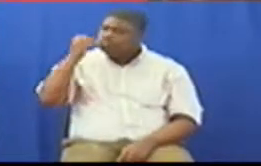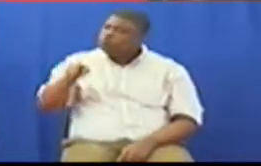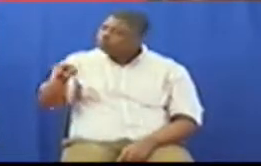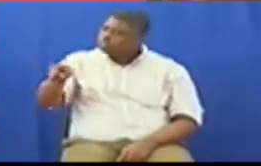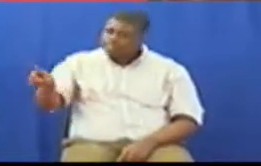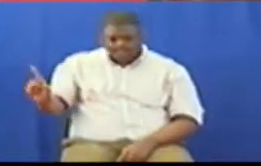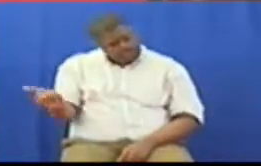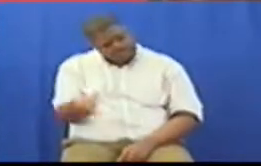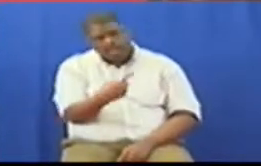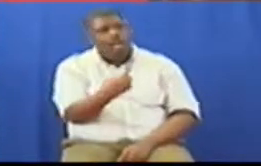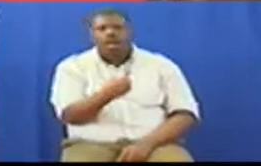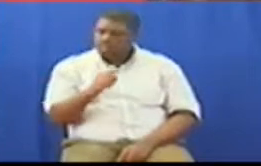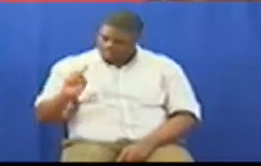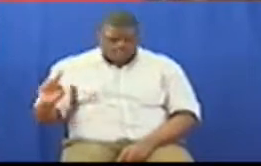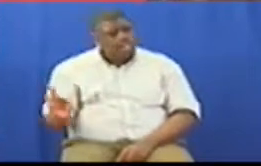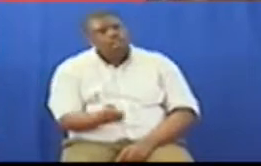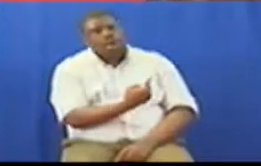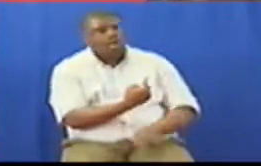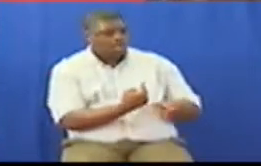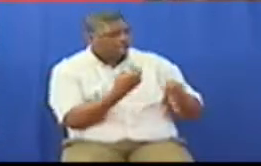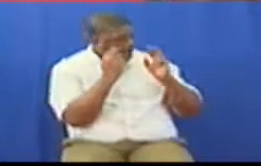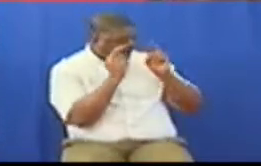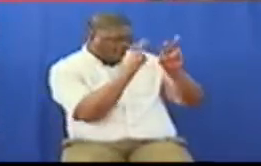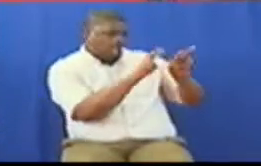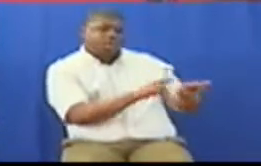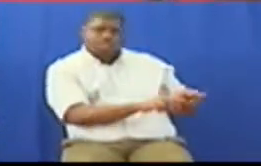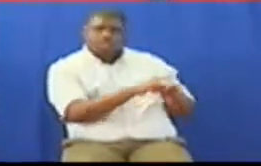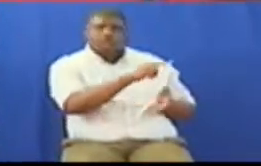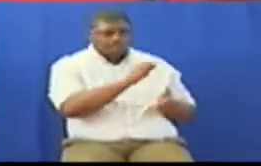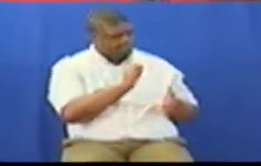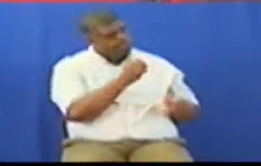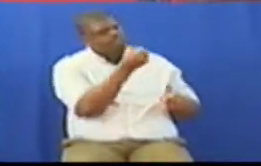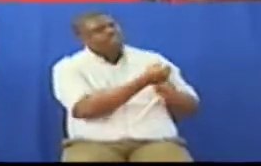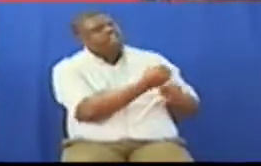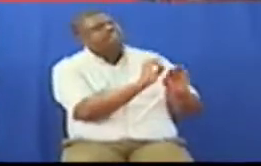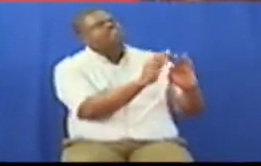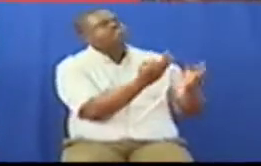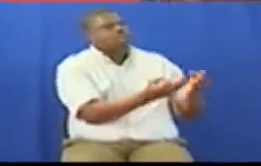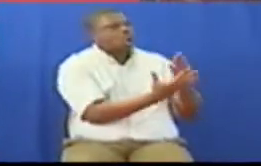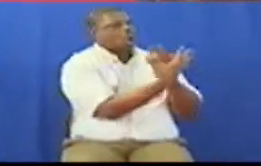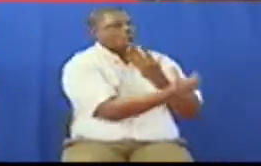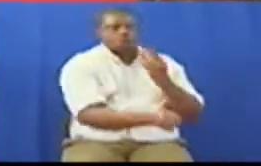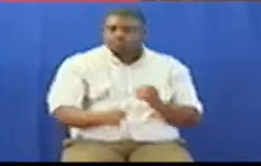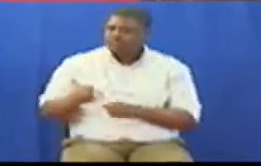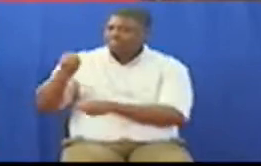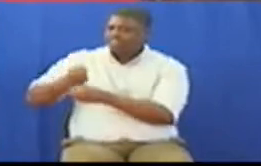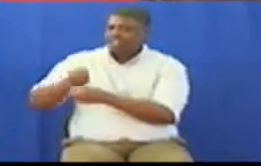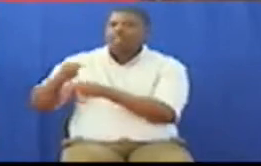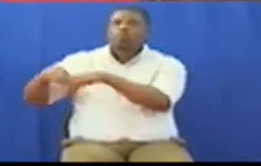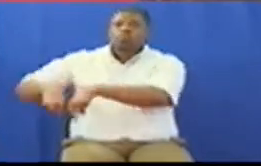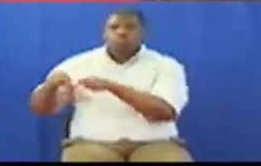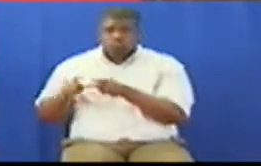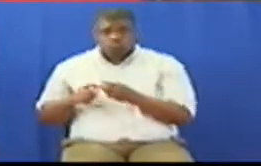uende Mauritius. Nenda Mauritius, angalia one stop center kwao iko vipi, Mauritius Enterprise, na